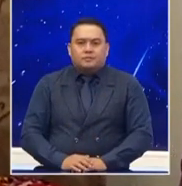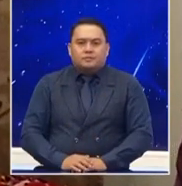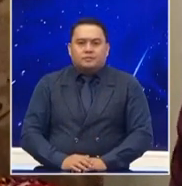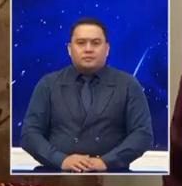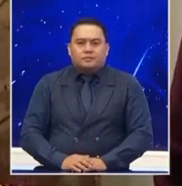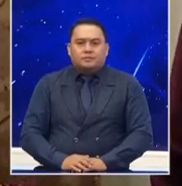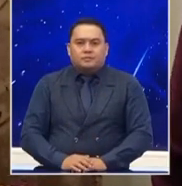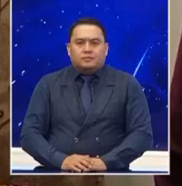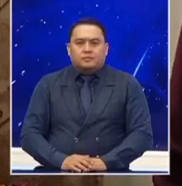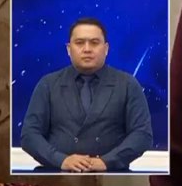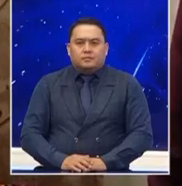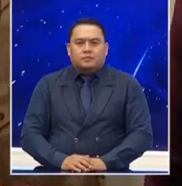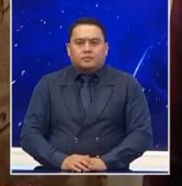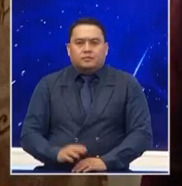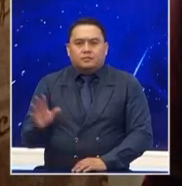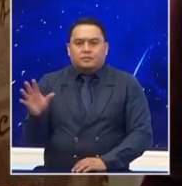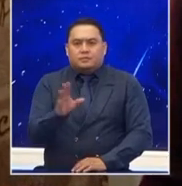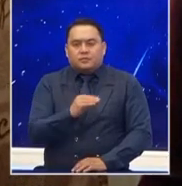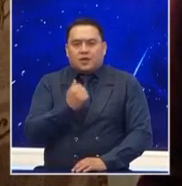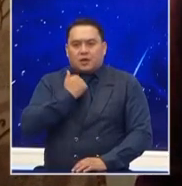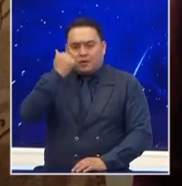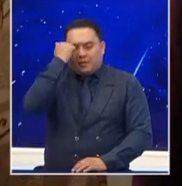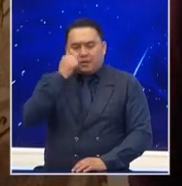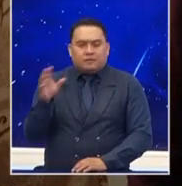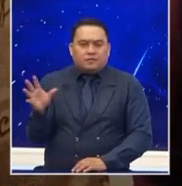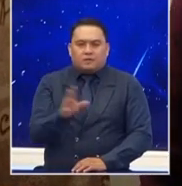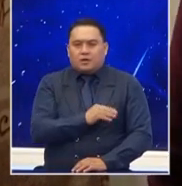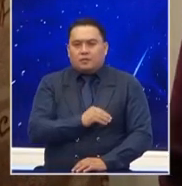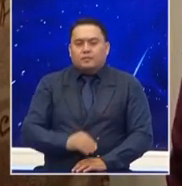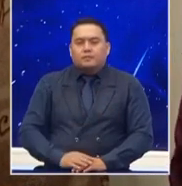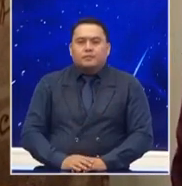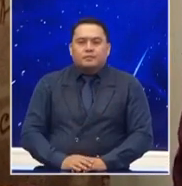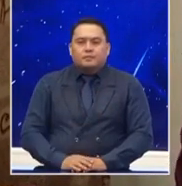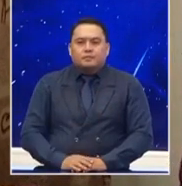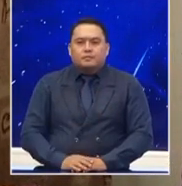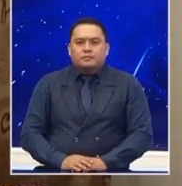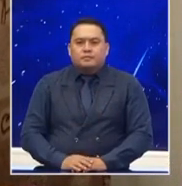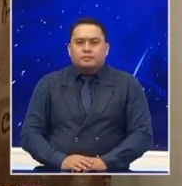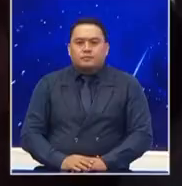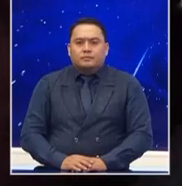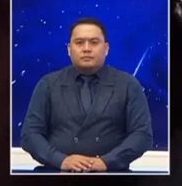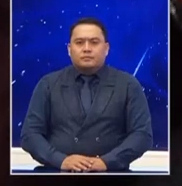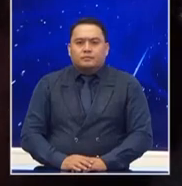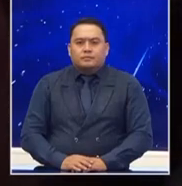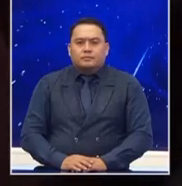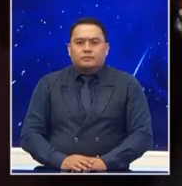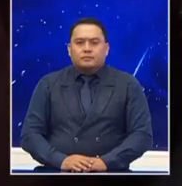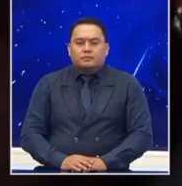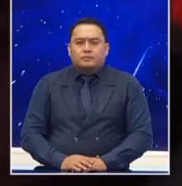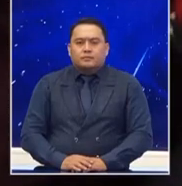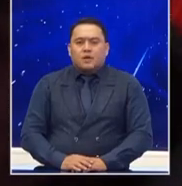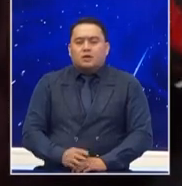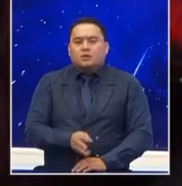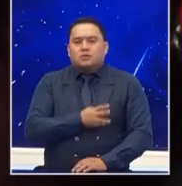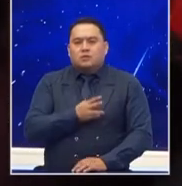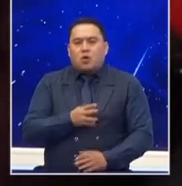Разымын. Дәрлені мұқтай рахмет. Мұндай рахмет. Кішкентай ғана ниет үлкен